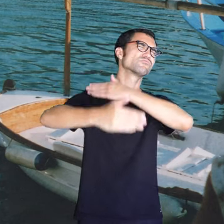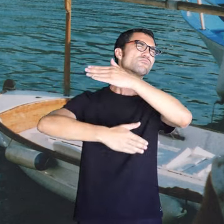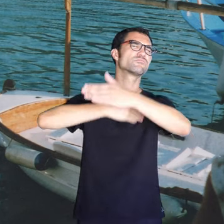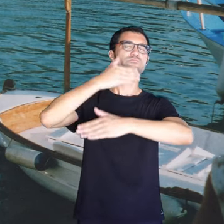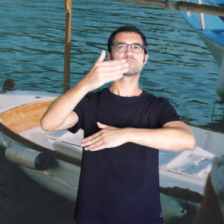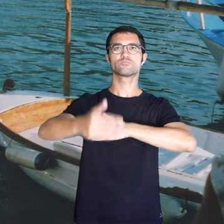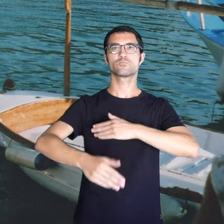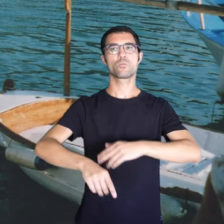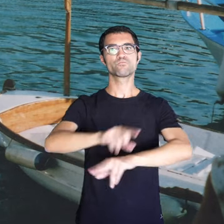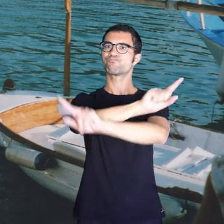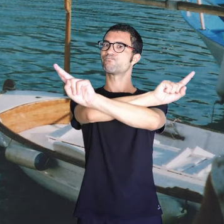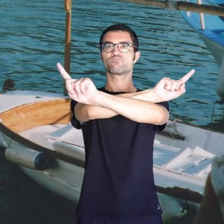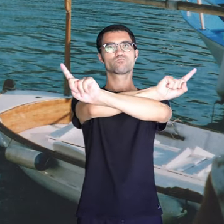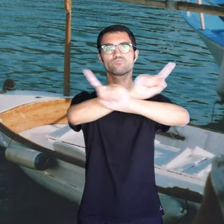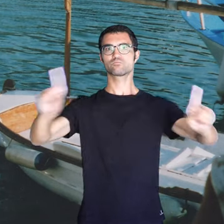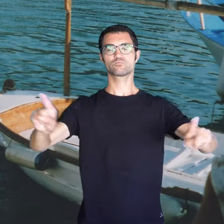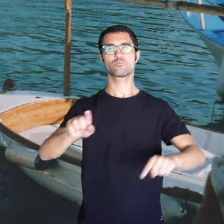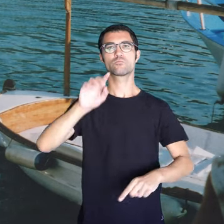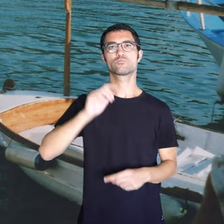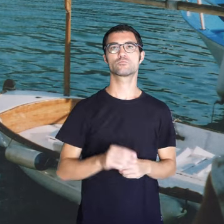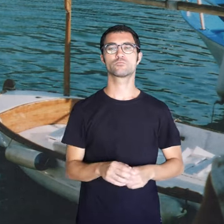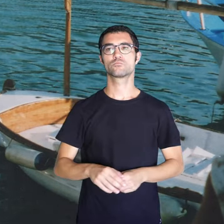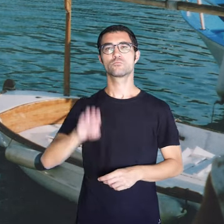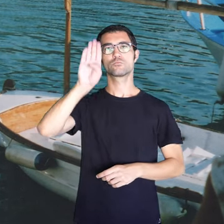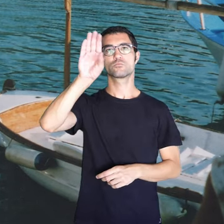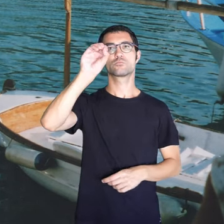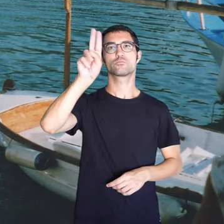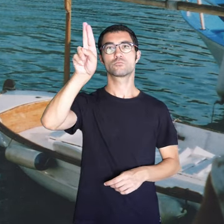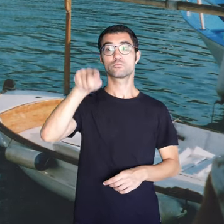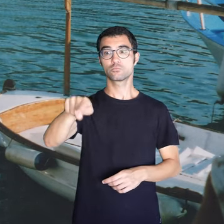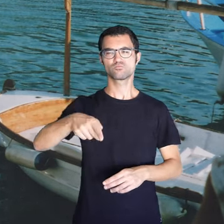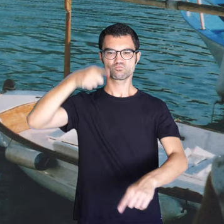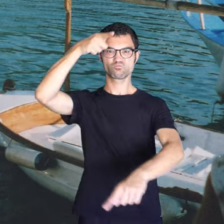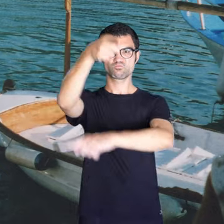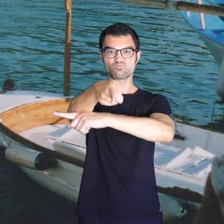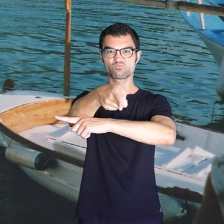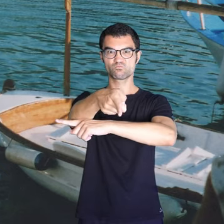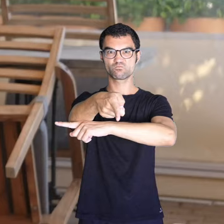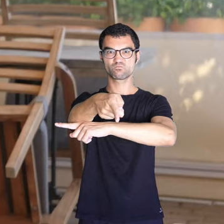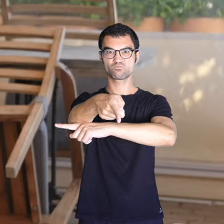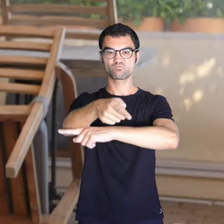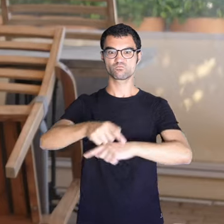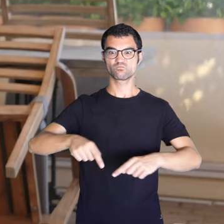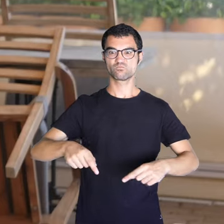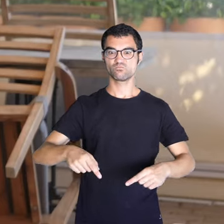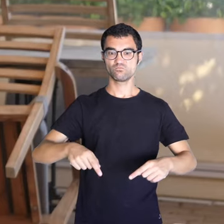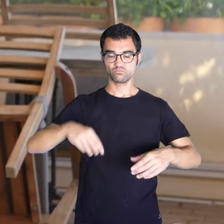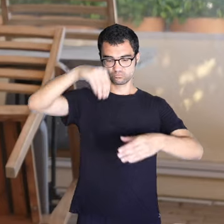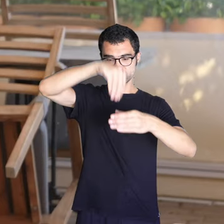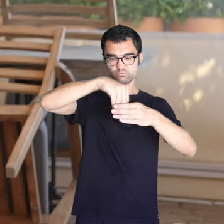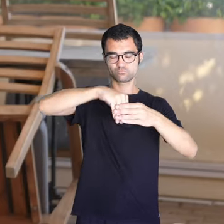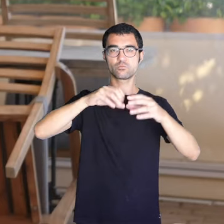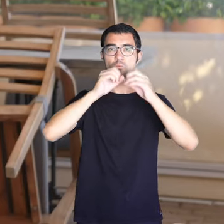prohibir de les barques de bomba. Que obligaven a tots els que anaven a la barca a posar-li un salvavides. I havien de